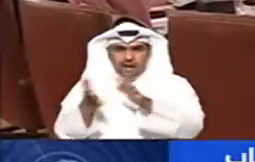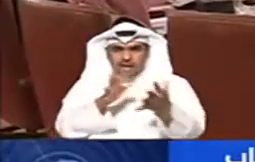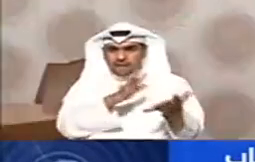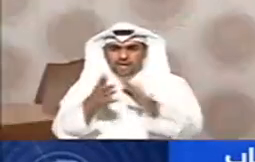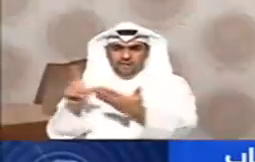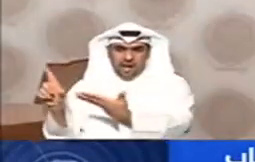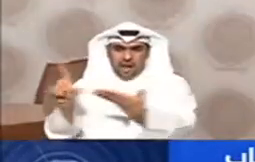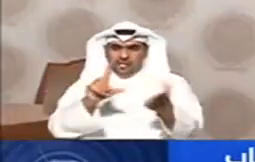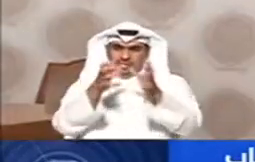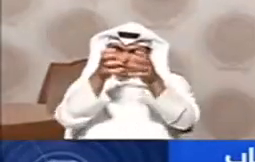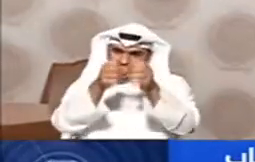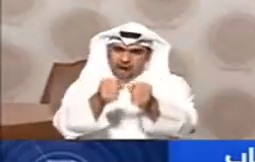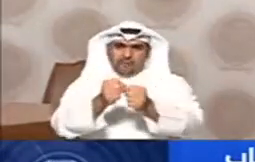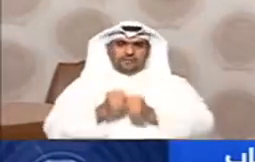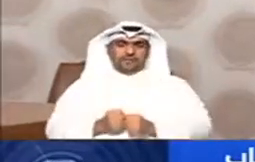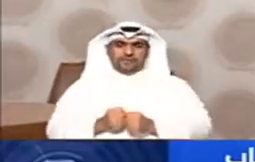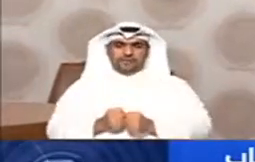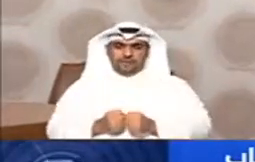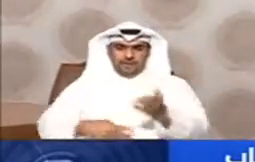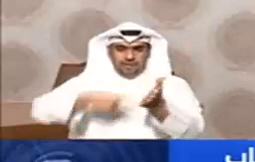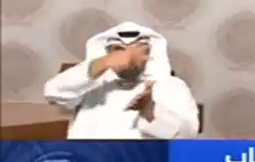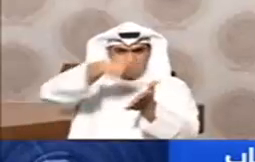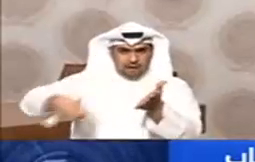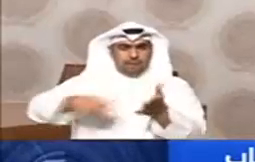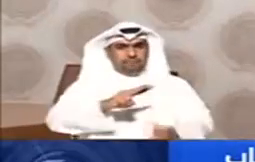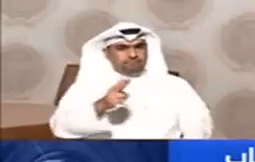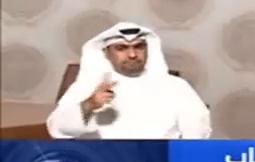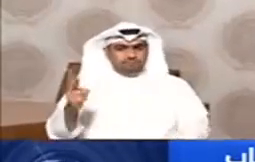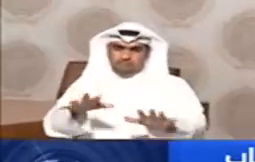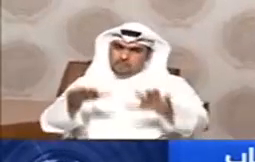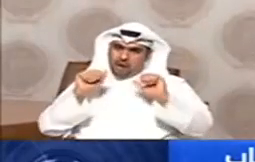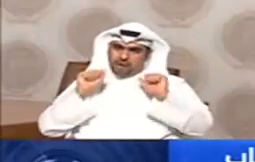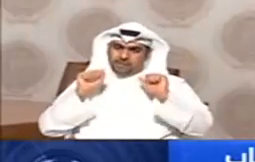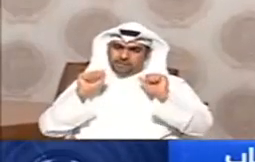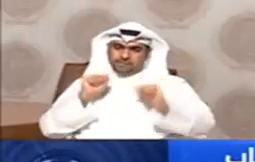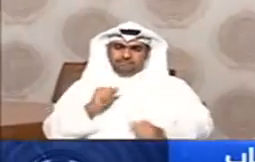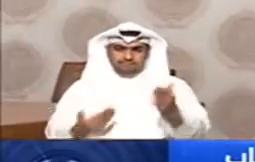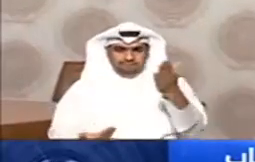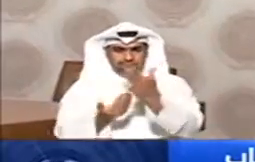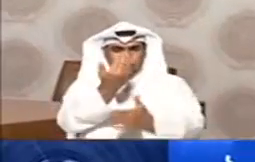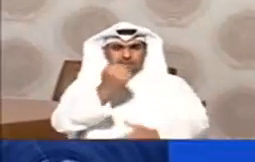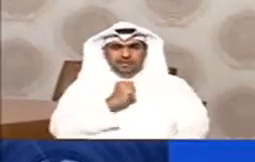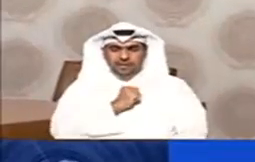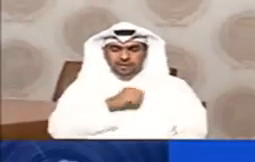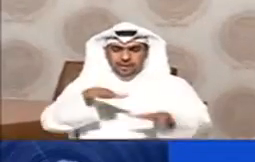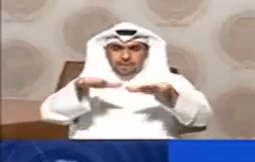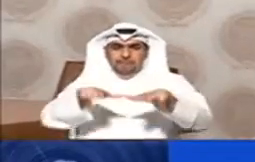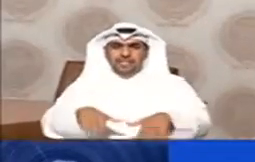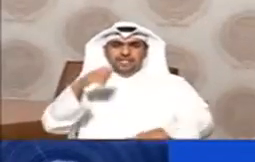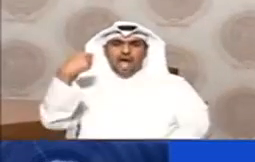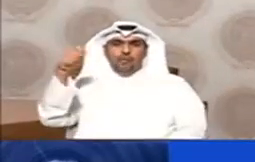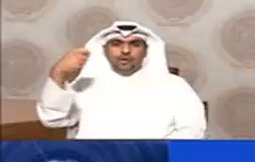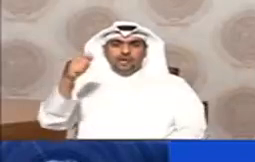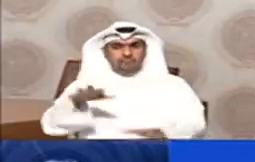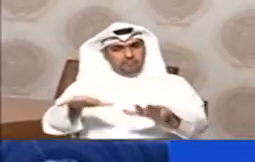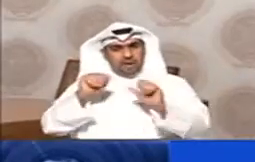اللاجئين. في عدة قرارات صدرت من مجلس الوزراء، يمكن صدرق على